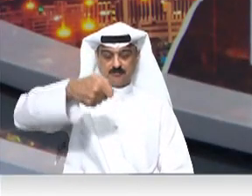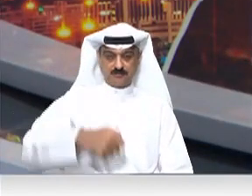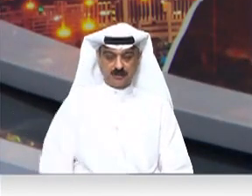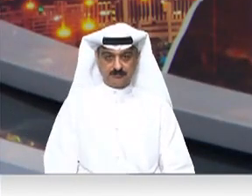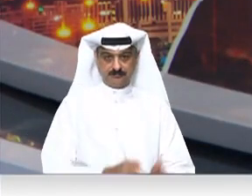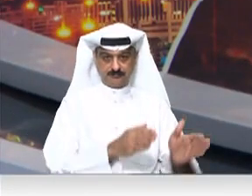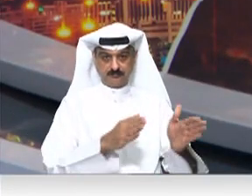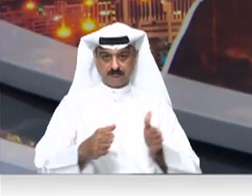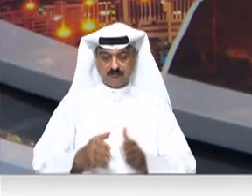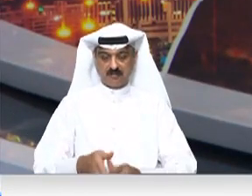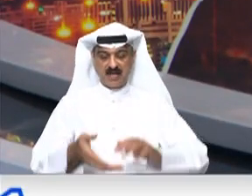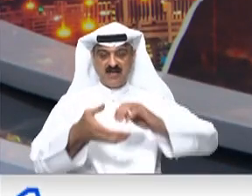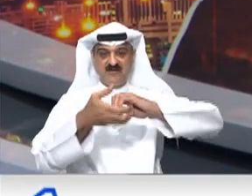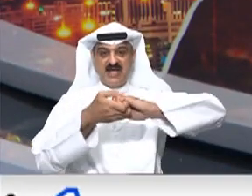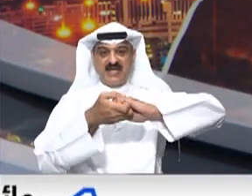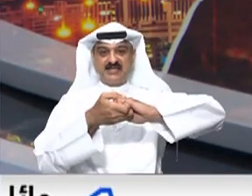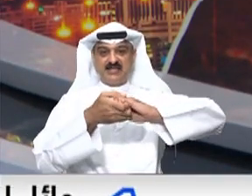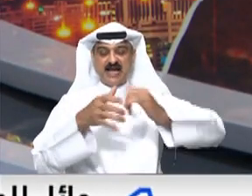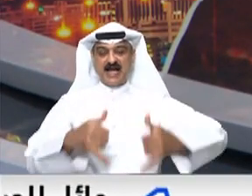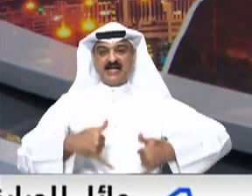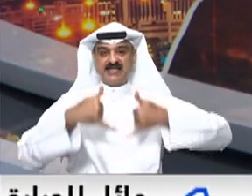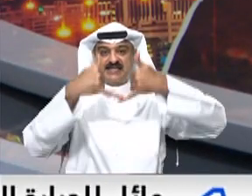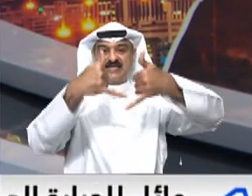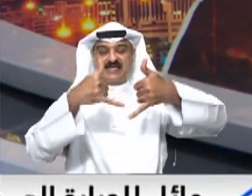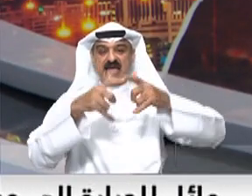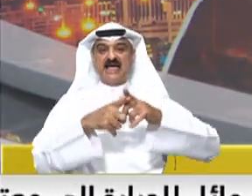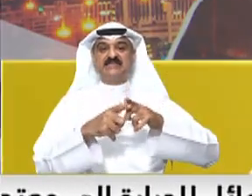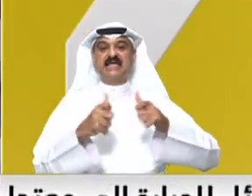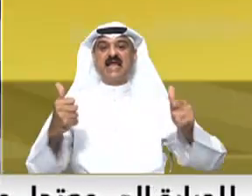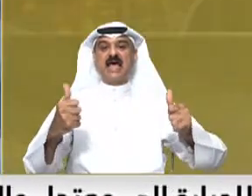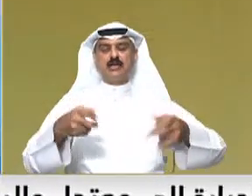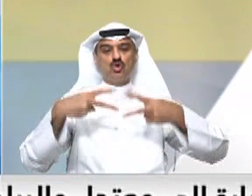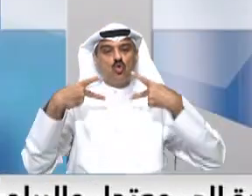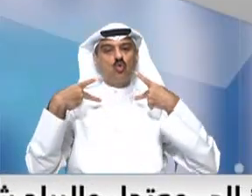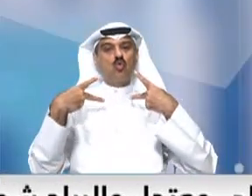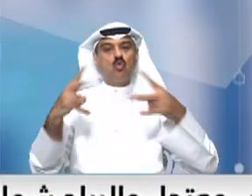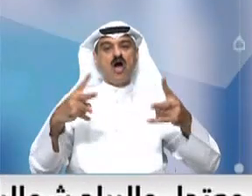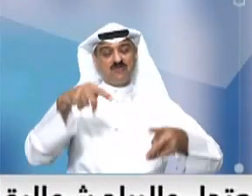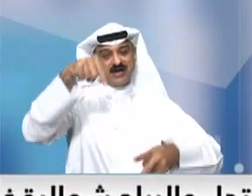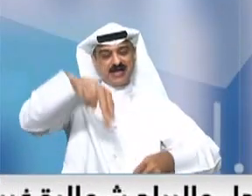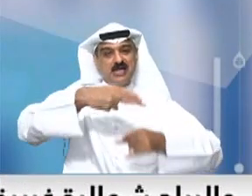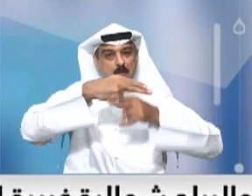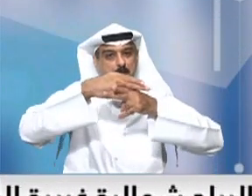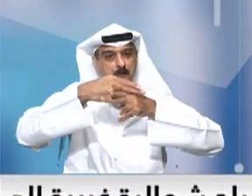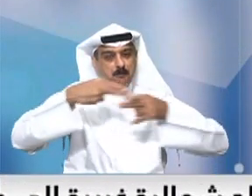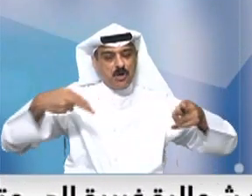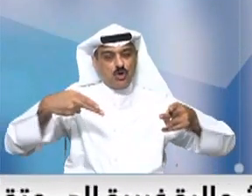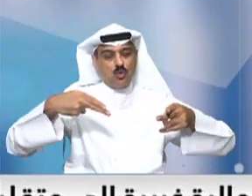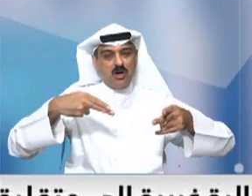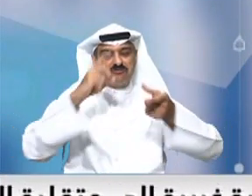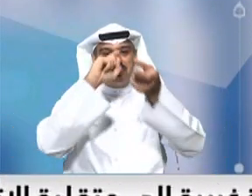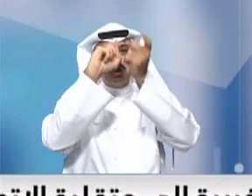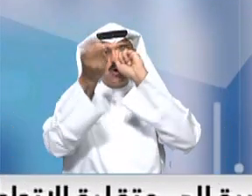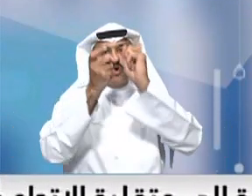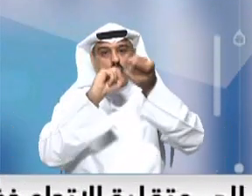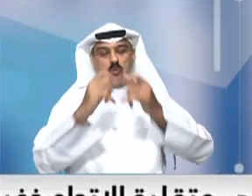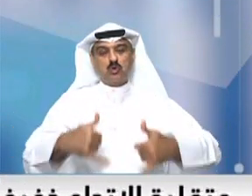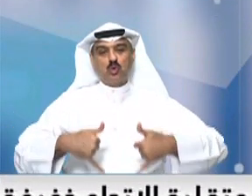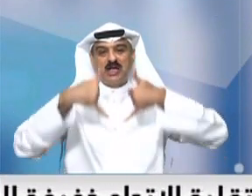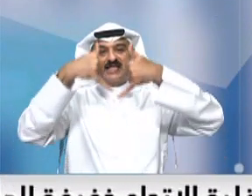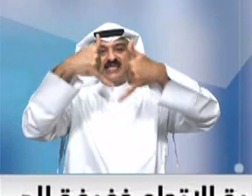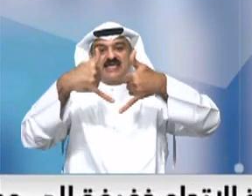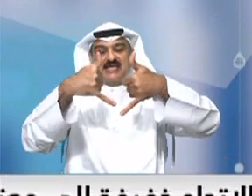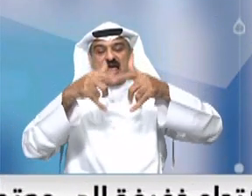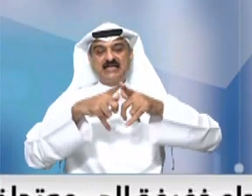صادق المكتب التنفيذي لاتحاد كأس الخليج العربي لكرة القدم على استضافة دولة الكويت لبطولة كأس الخليج المقبلة في